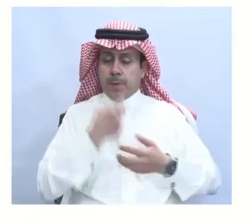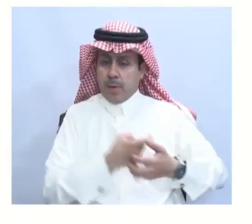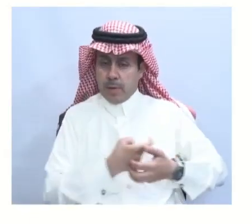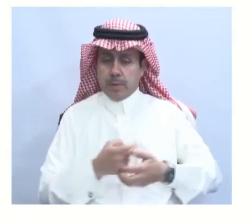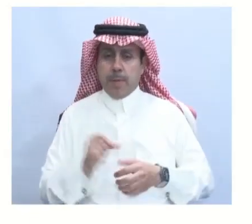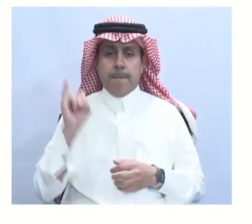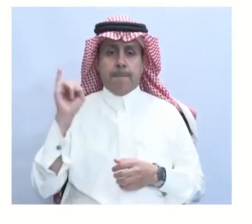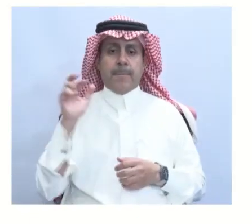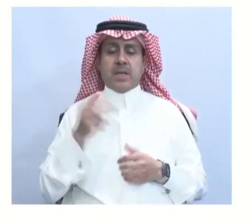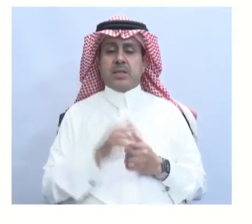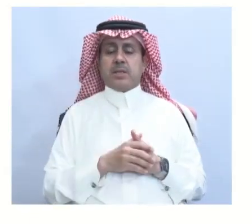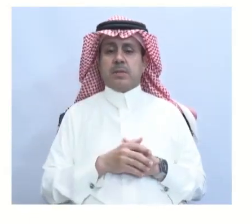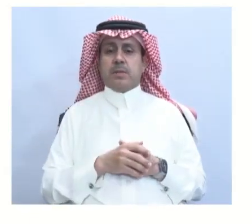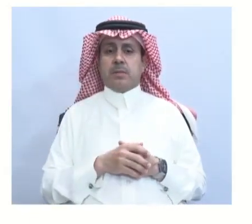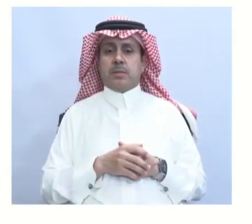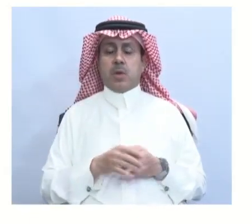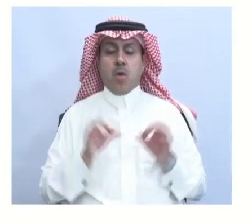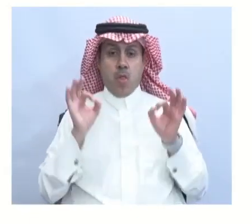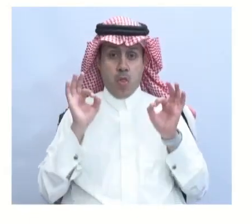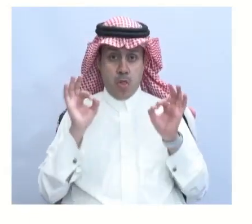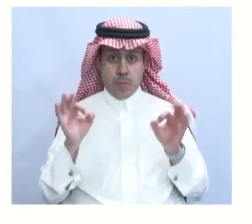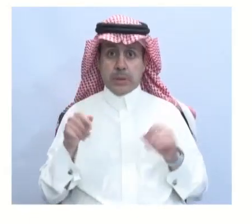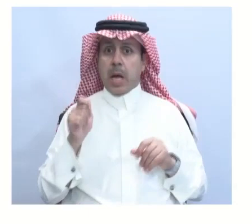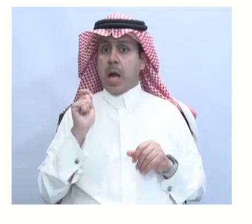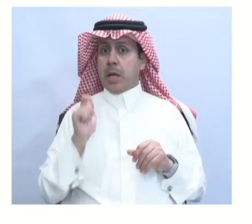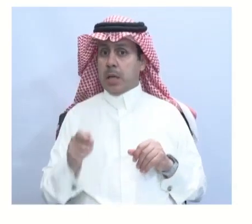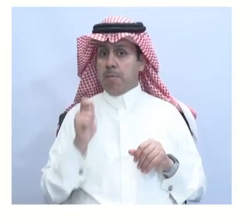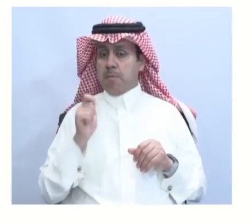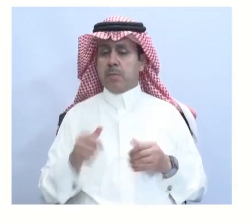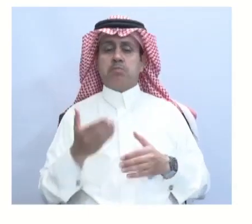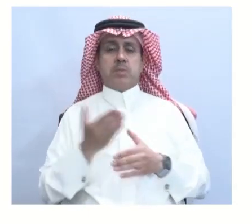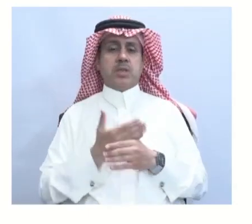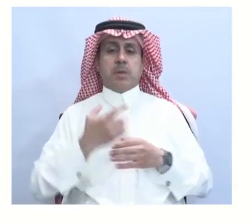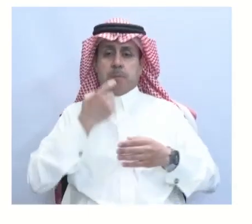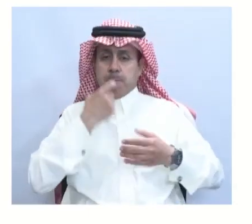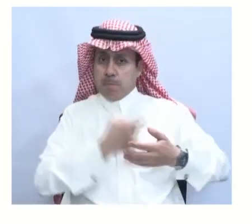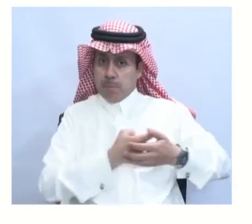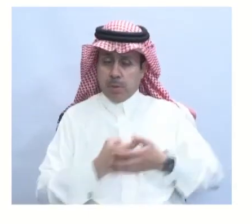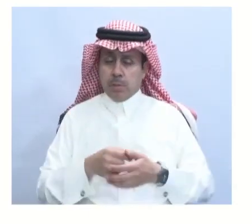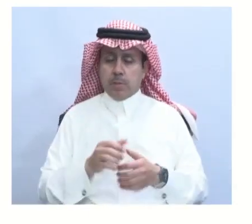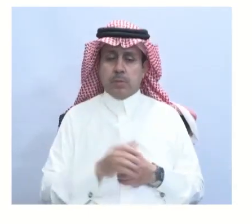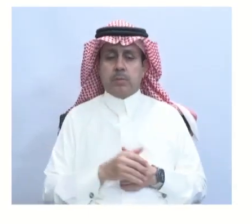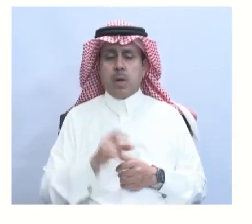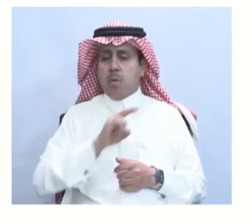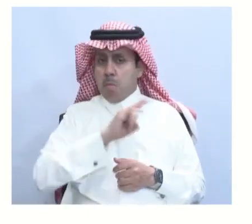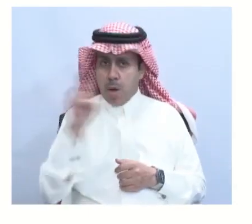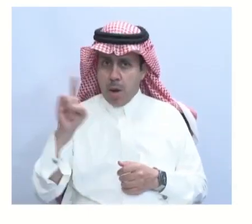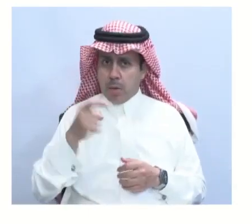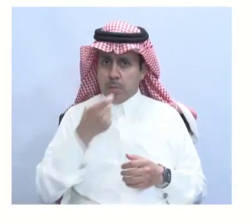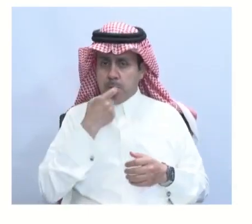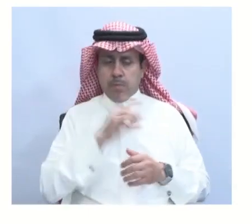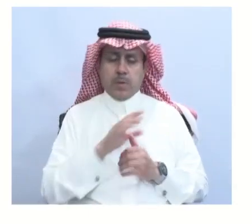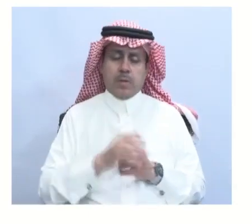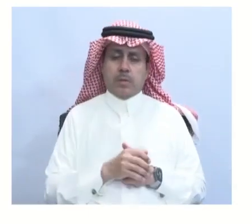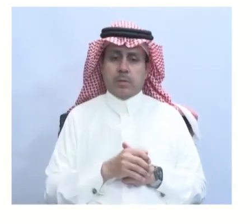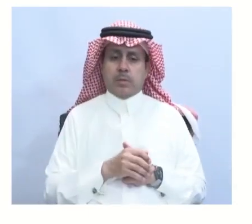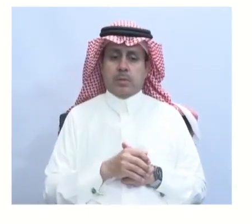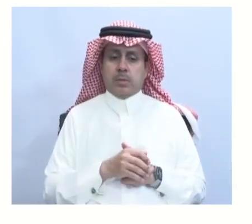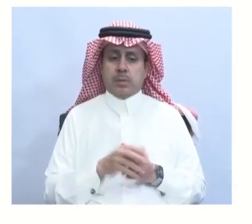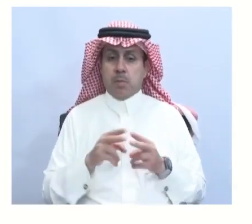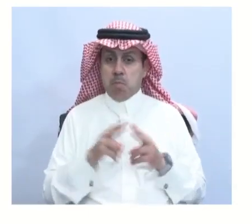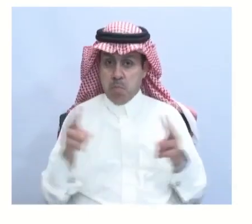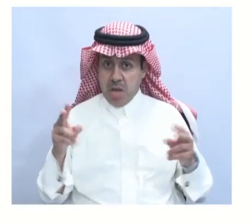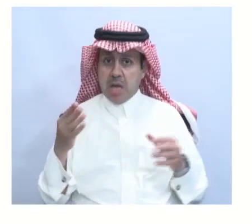ميز في ما ياتي ما يثبت من احكام بسبب الرضاع وما لا يثبت مع ذكر السبب ناتي الى